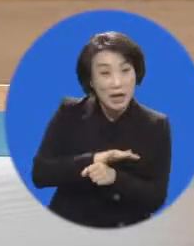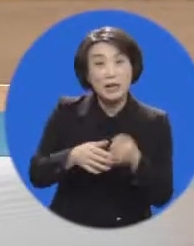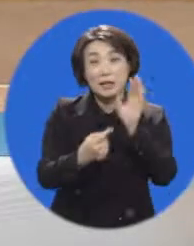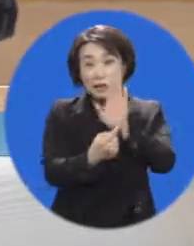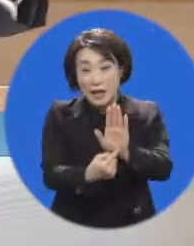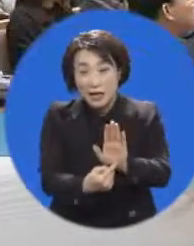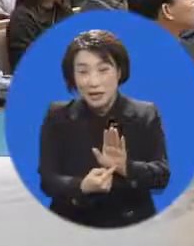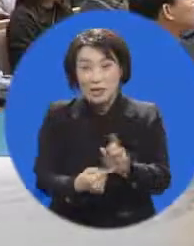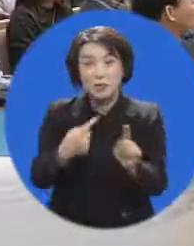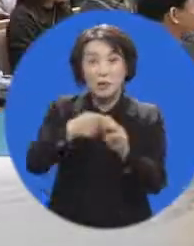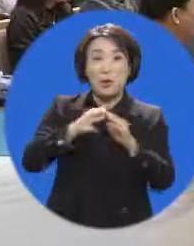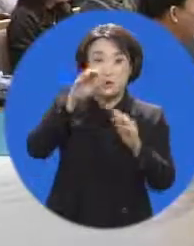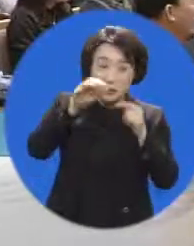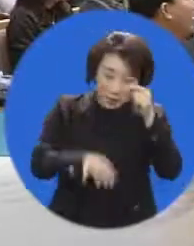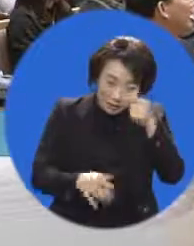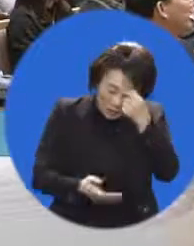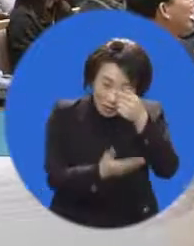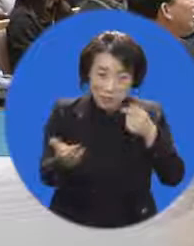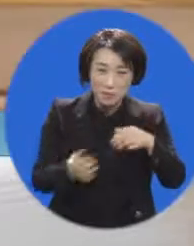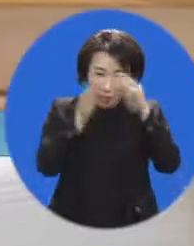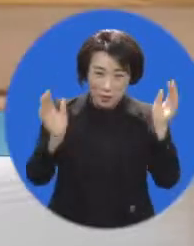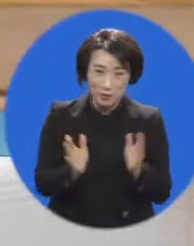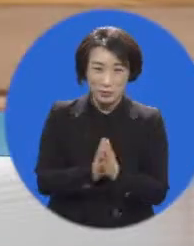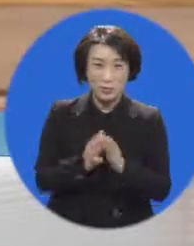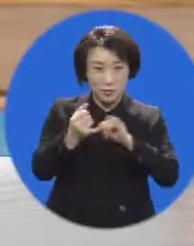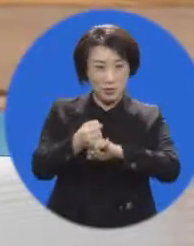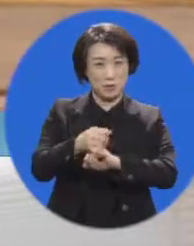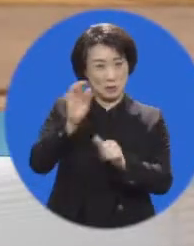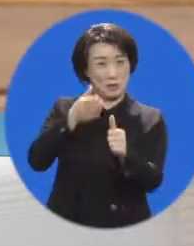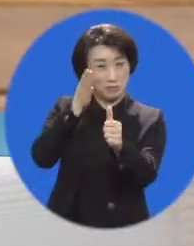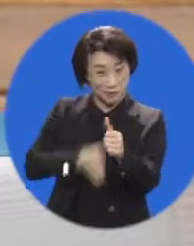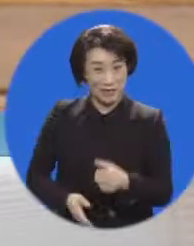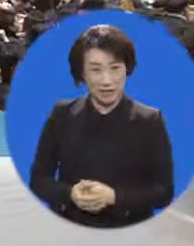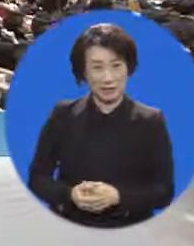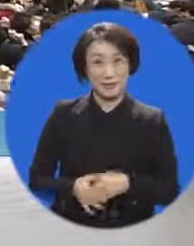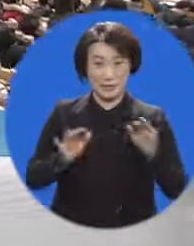되기를 주님의 이름으로 축원합니다. 오른손 내놓고